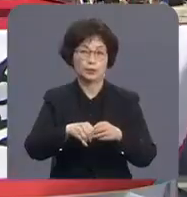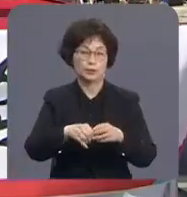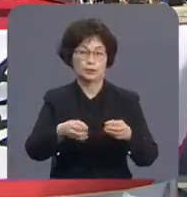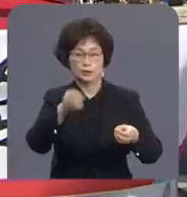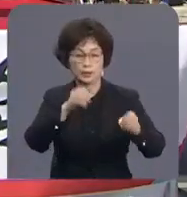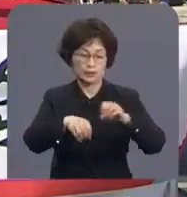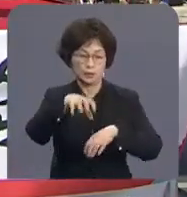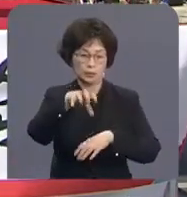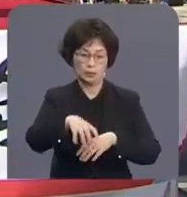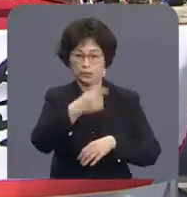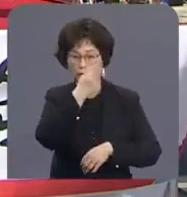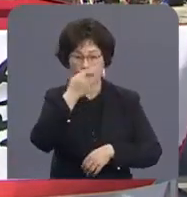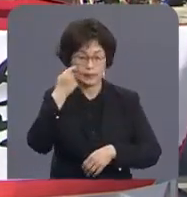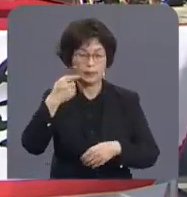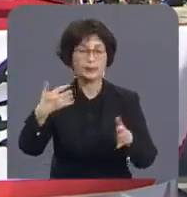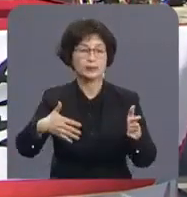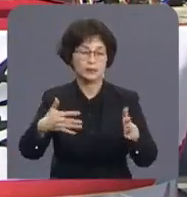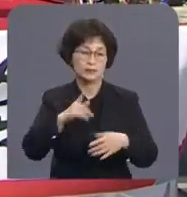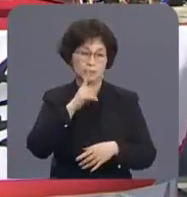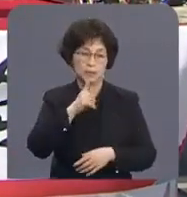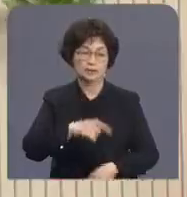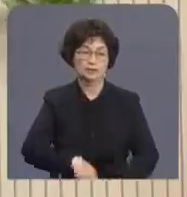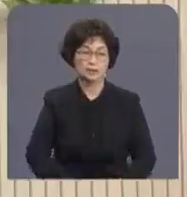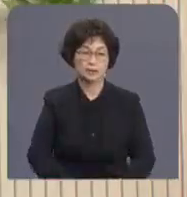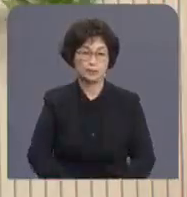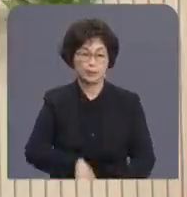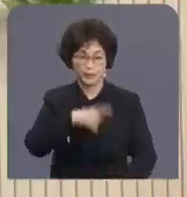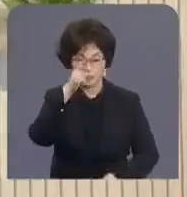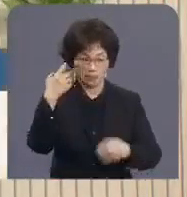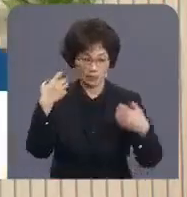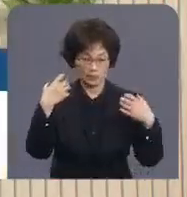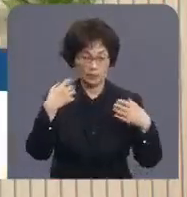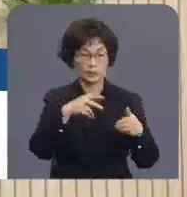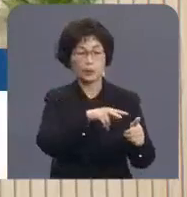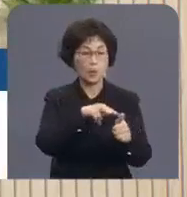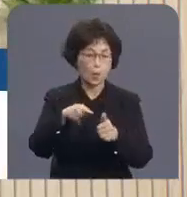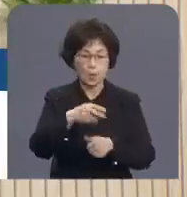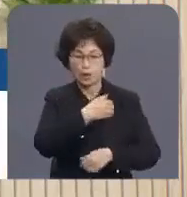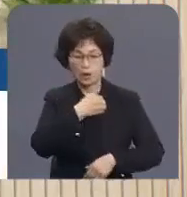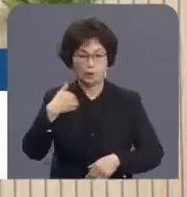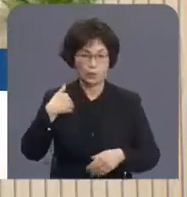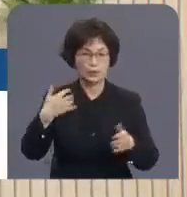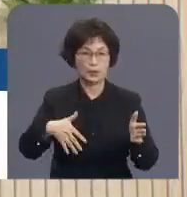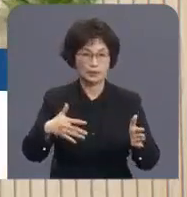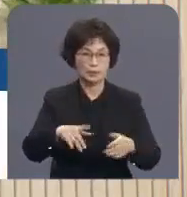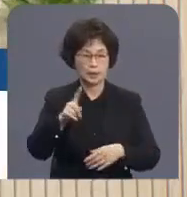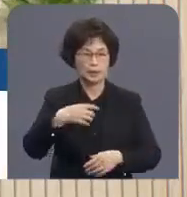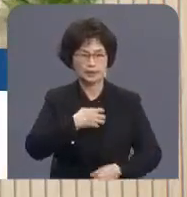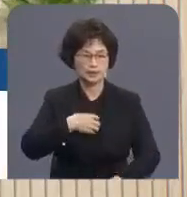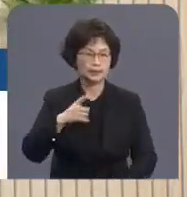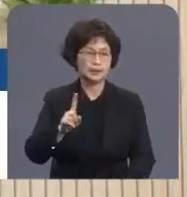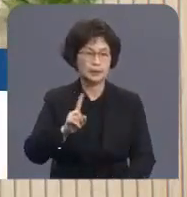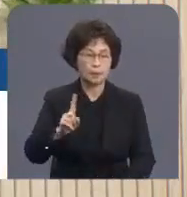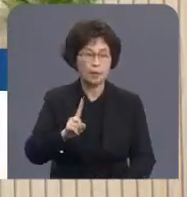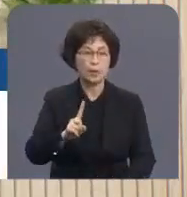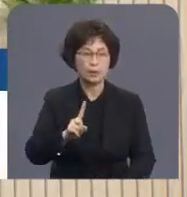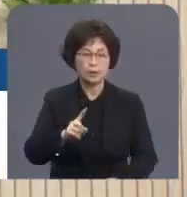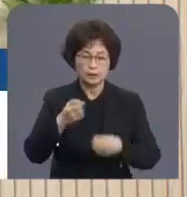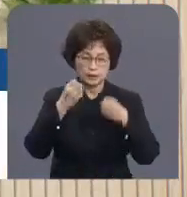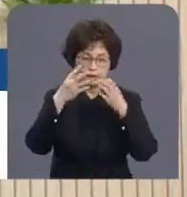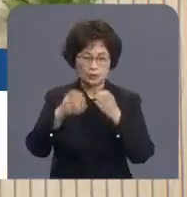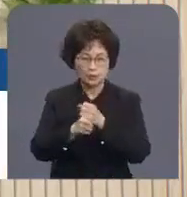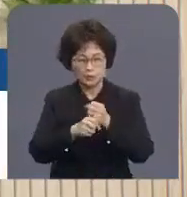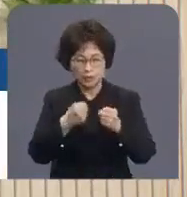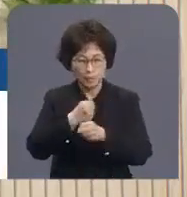확인되지 않았다 고 선을 그었습니다 정부가 충분치 않기 때문에 1 우려하는 것은 이제 이런 것을 통해서 또 새로운